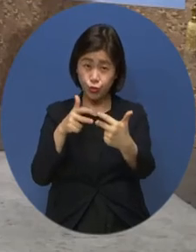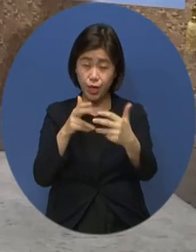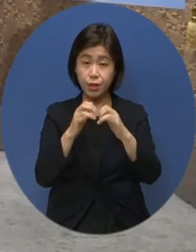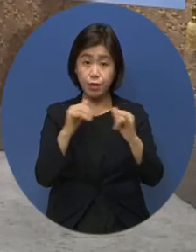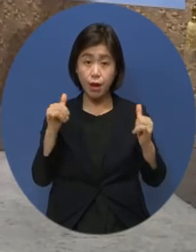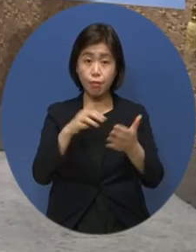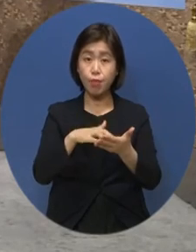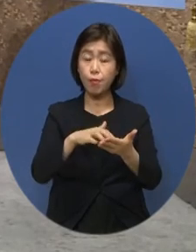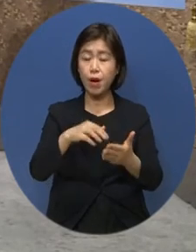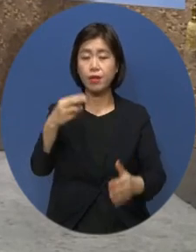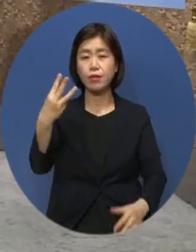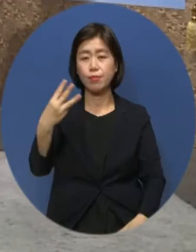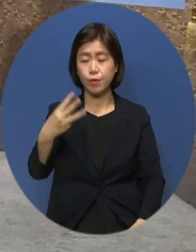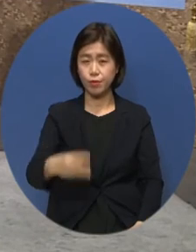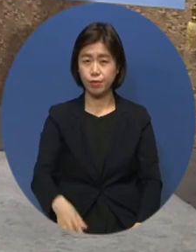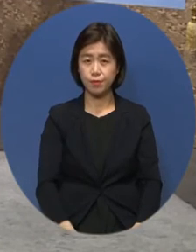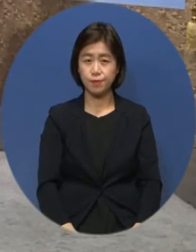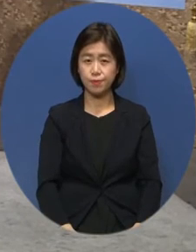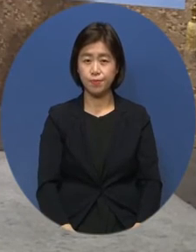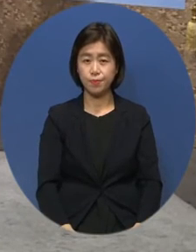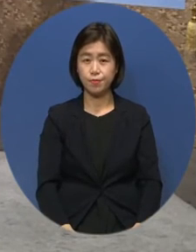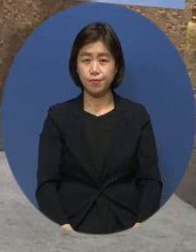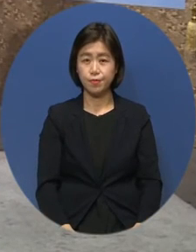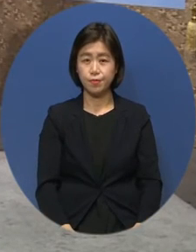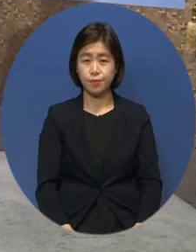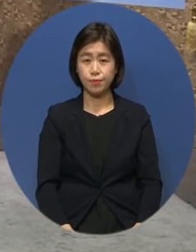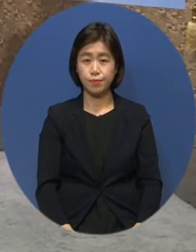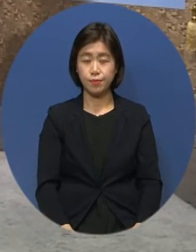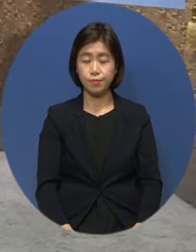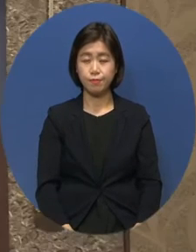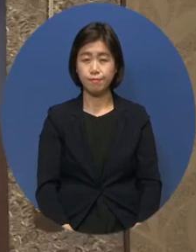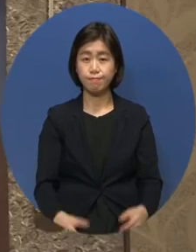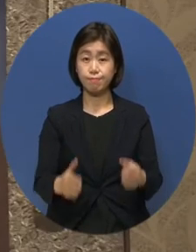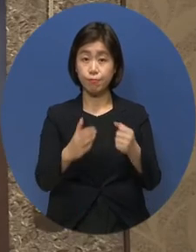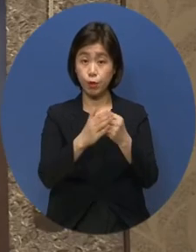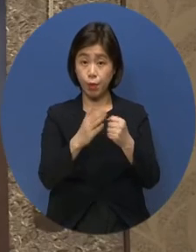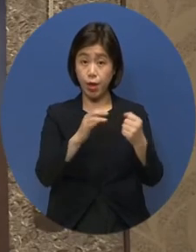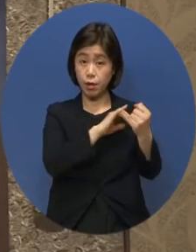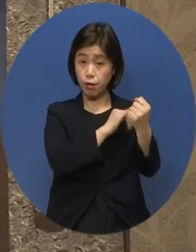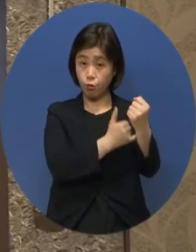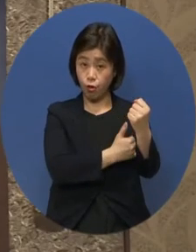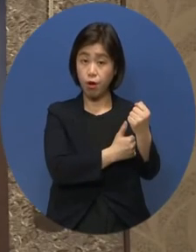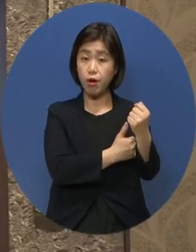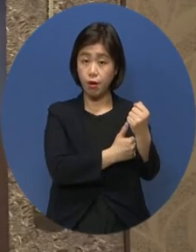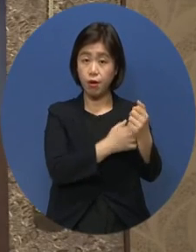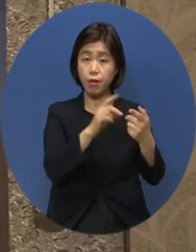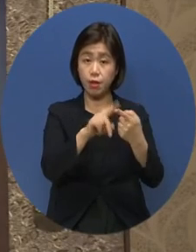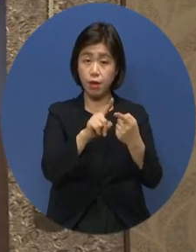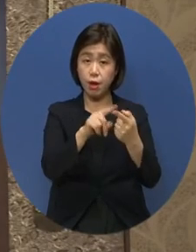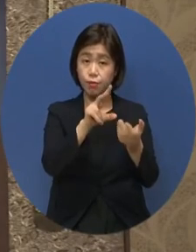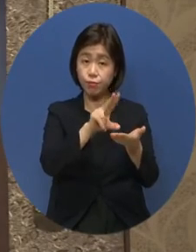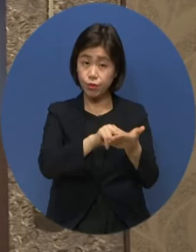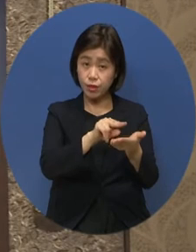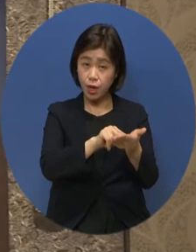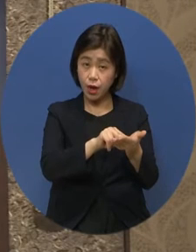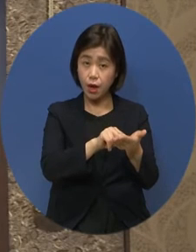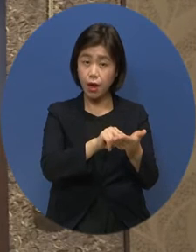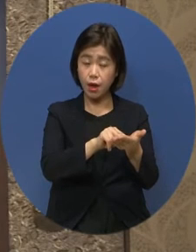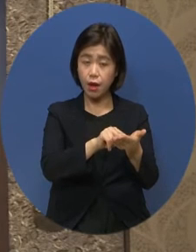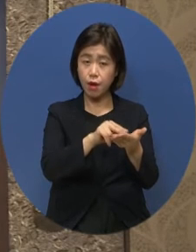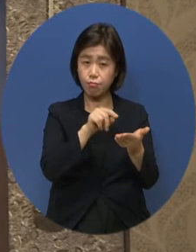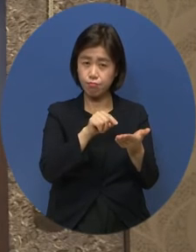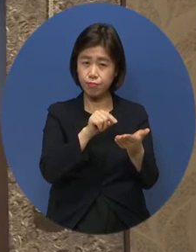인원이 참여해 주셨네요 그래서 한편으로는 인권에 대한 문제가 우리